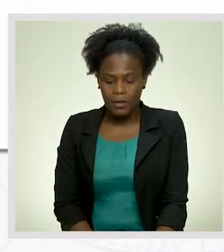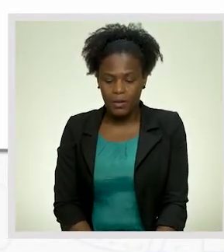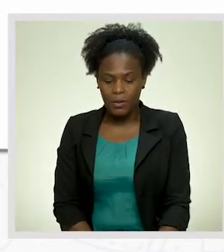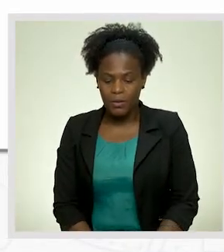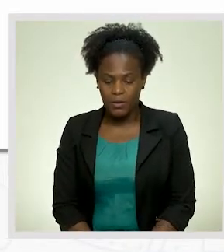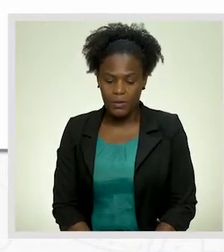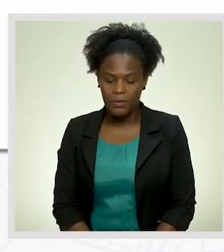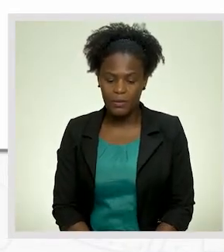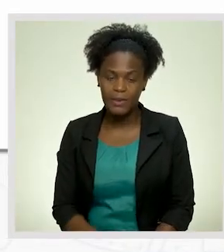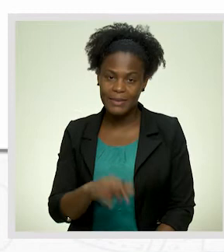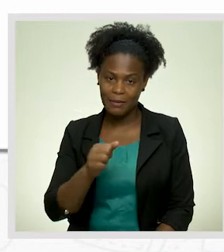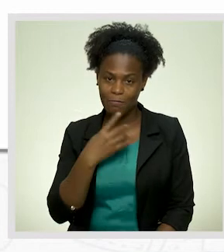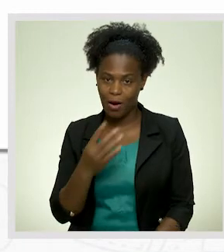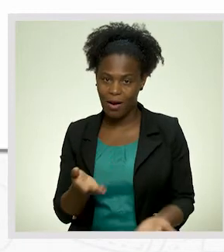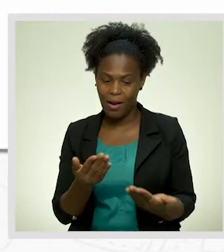Voilà, on a le